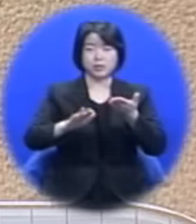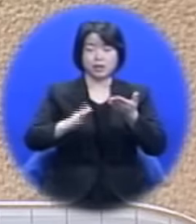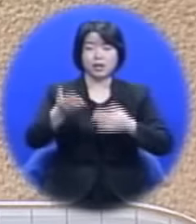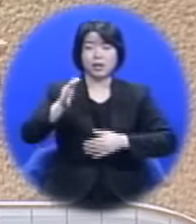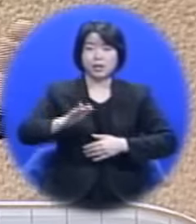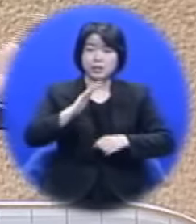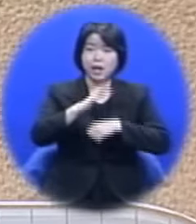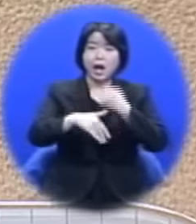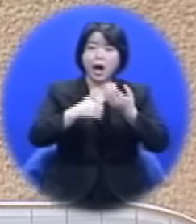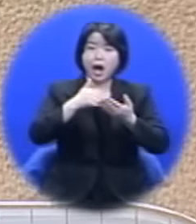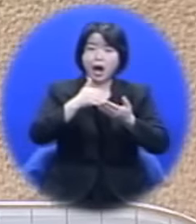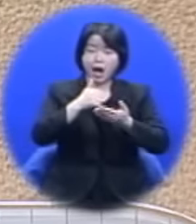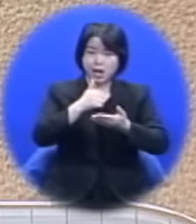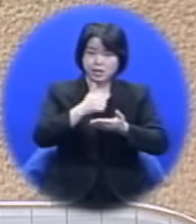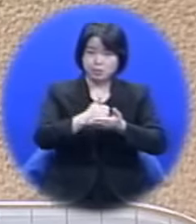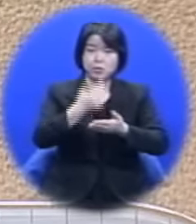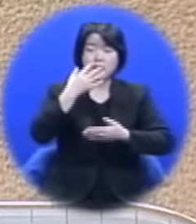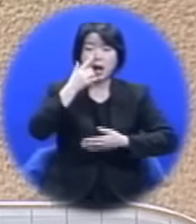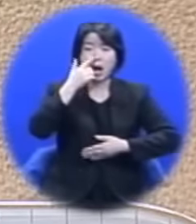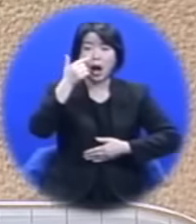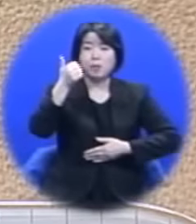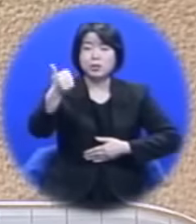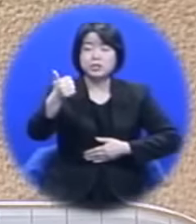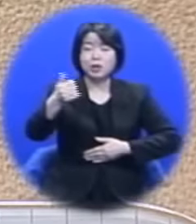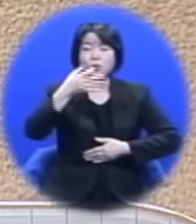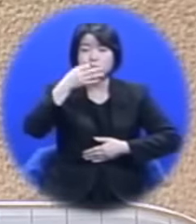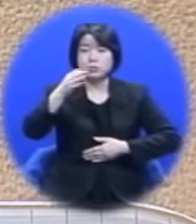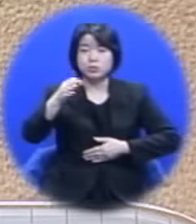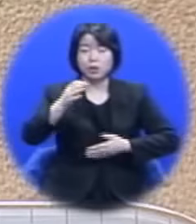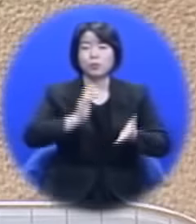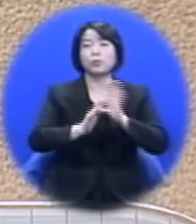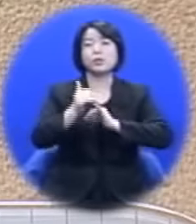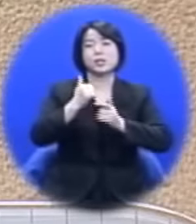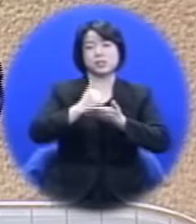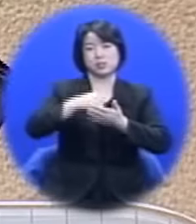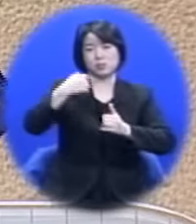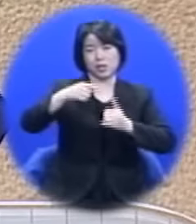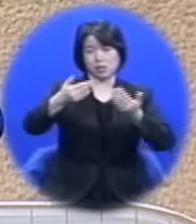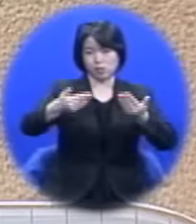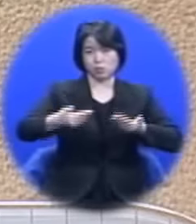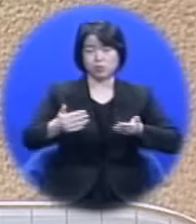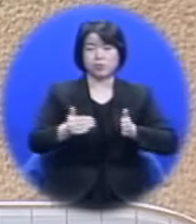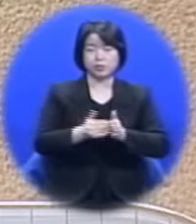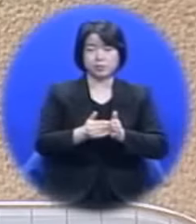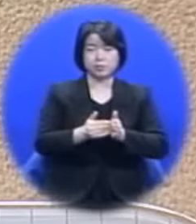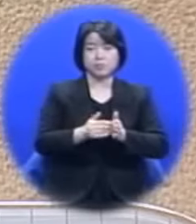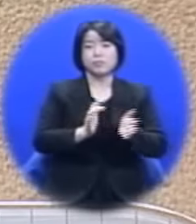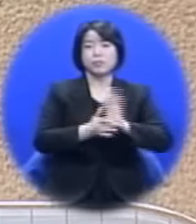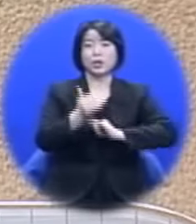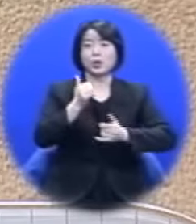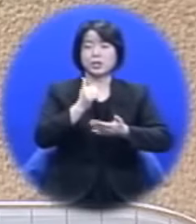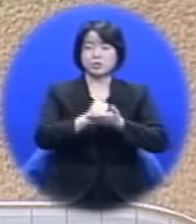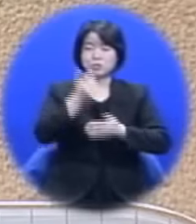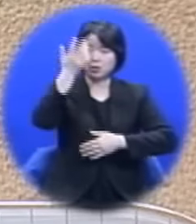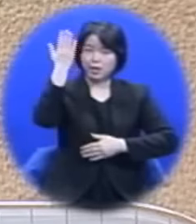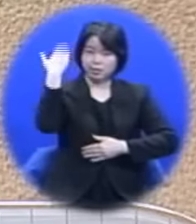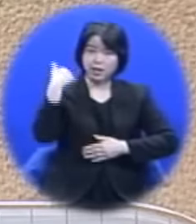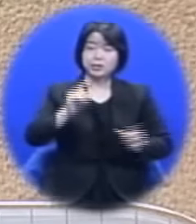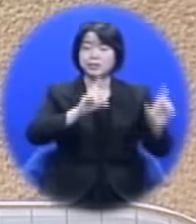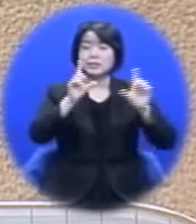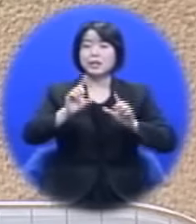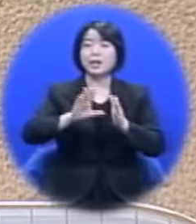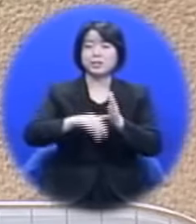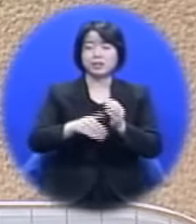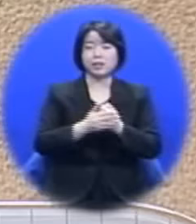하나님을 아버지라고 부르라고 그렇게 말씀하신 거지 사실 예수님 당시 때